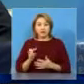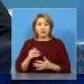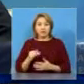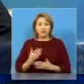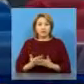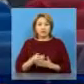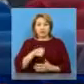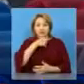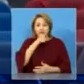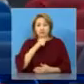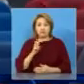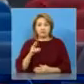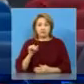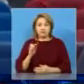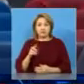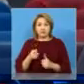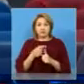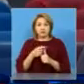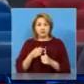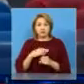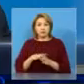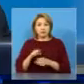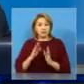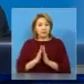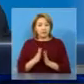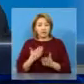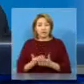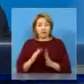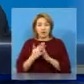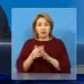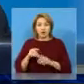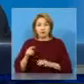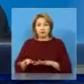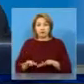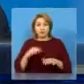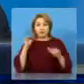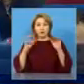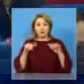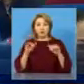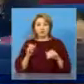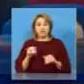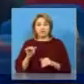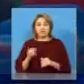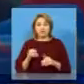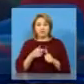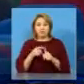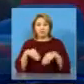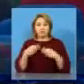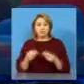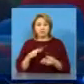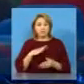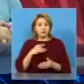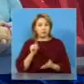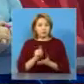Ақтарының атасы Шығанақ Берсиевтің есімін ұлықтау туралысын ұстастады. Ауыл шаруашылығы колледжіне Берсиевтің атын беруіміз тиіс дейді